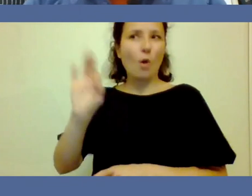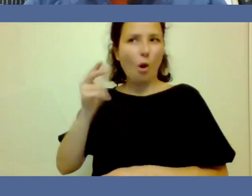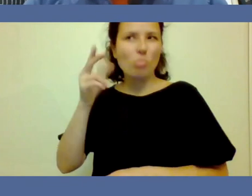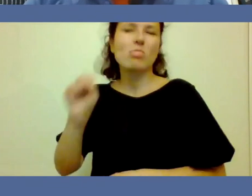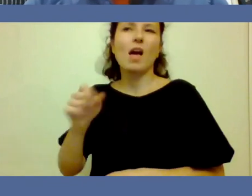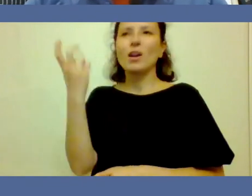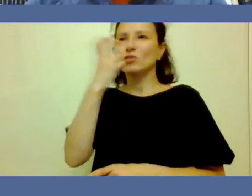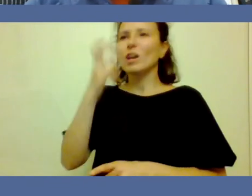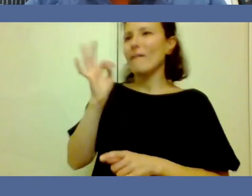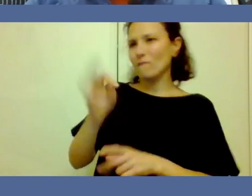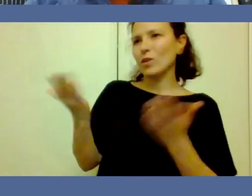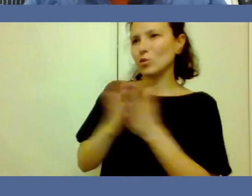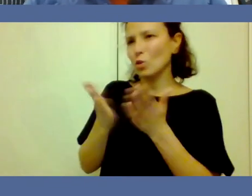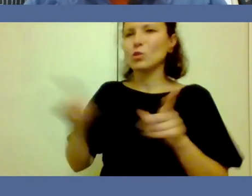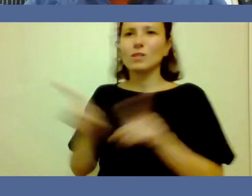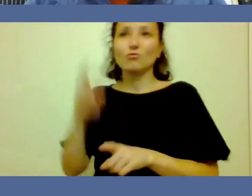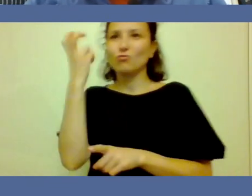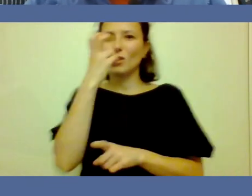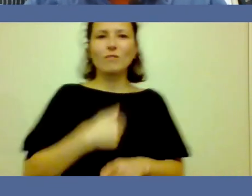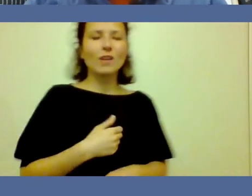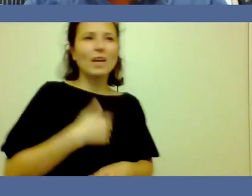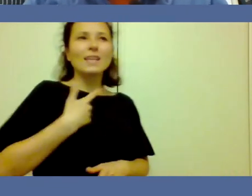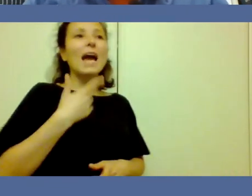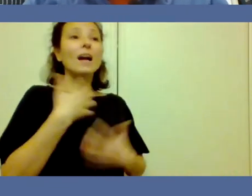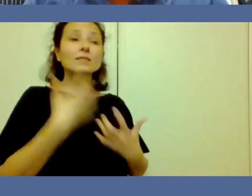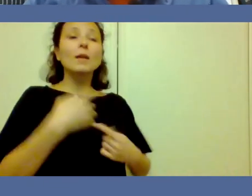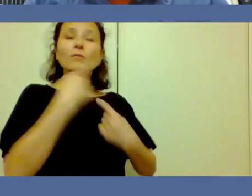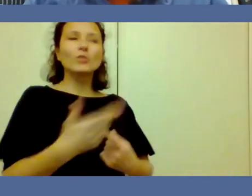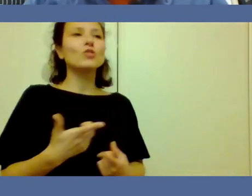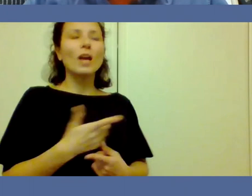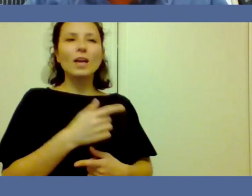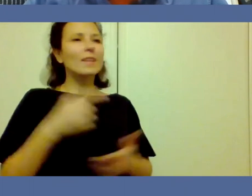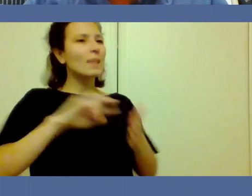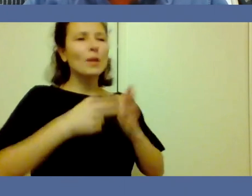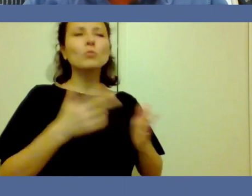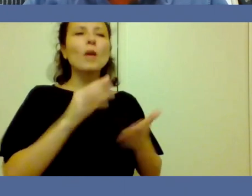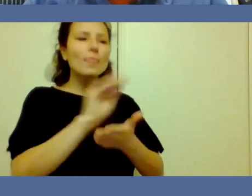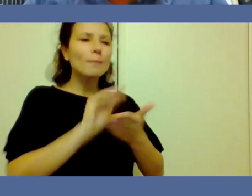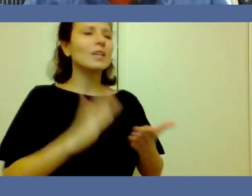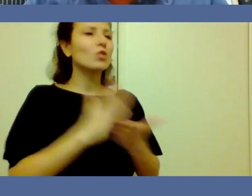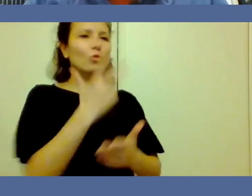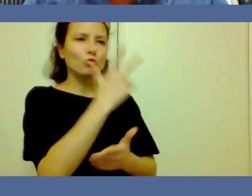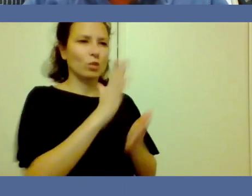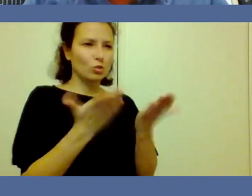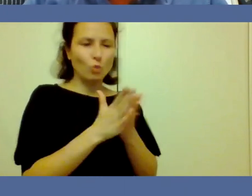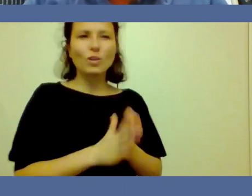Chciałam powiedzieć jeszcze jedną rzecz. Nie zamierzam napisać tylko 3. Zamierzam pisać do śmierci. Nie wybieram się na żadną emeryturę.